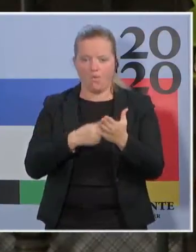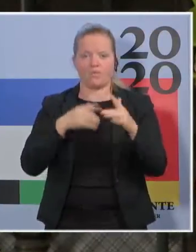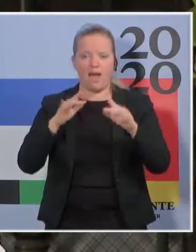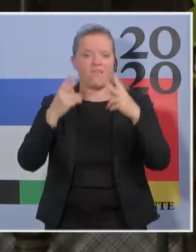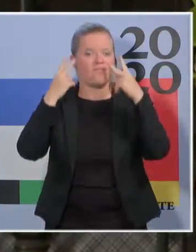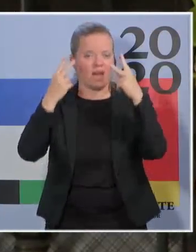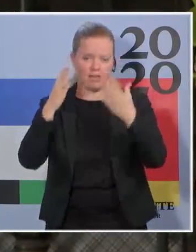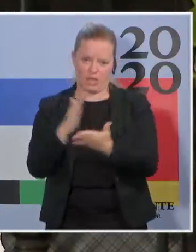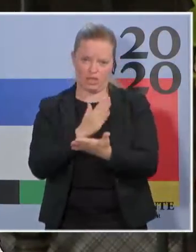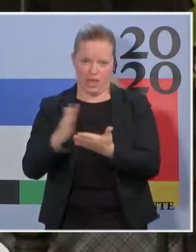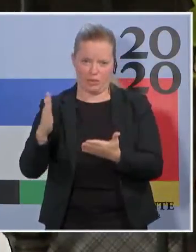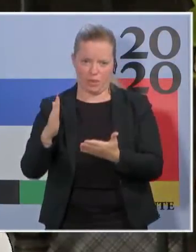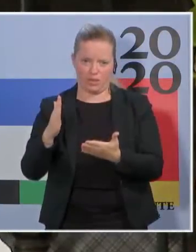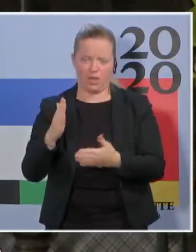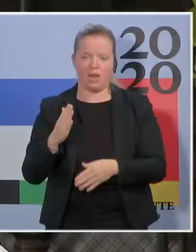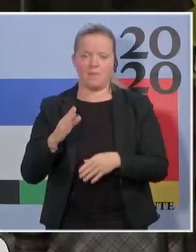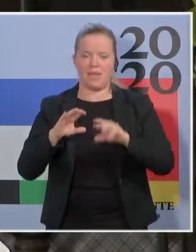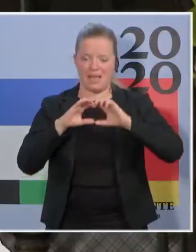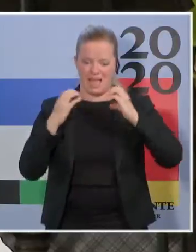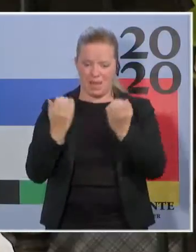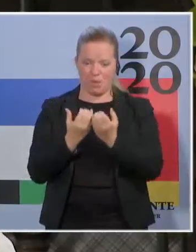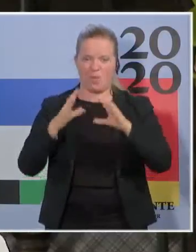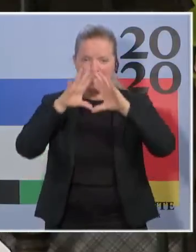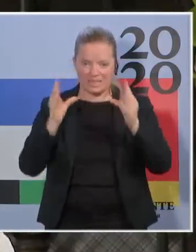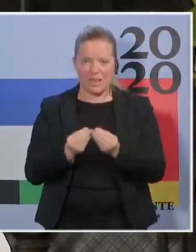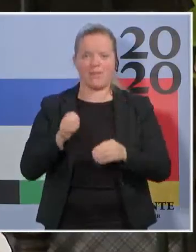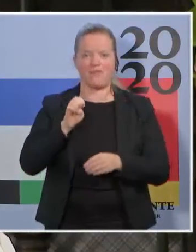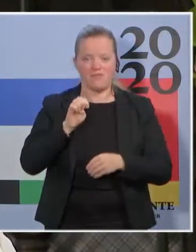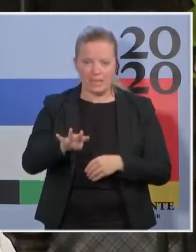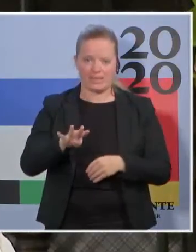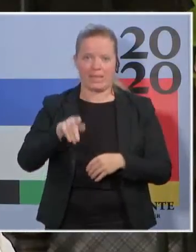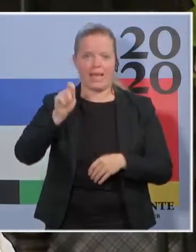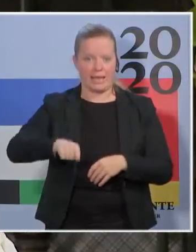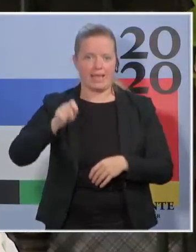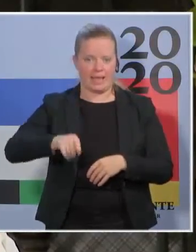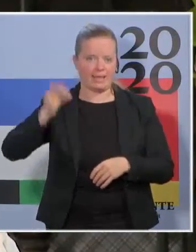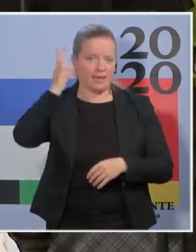sind, die in einem Gremium von 14 Richtern und Richterinnen, die beim